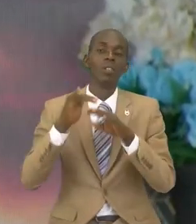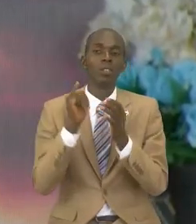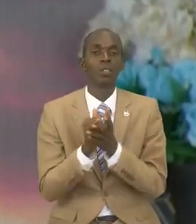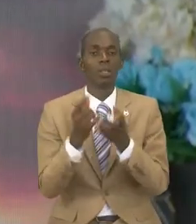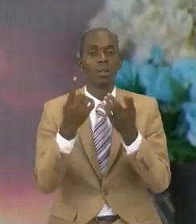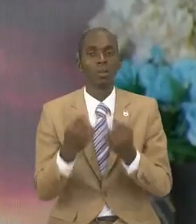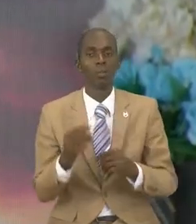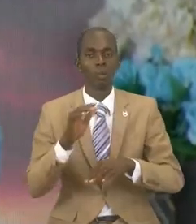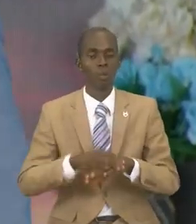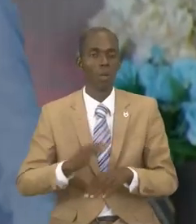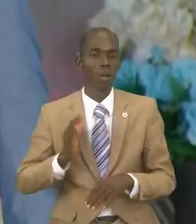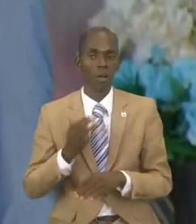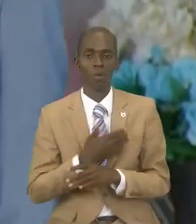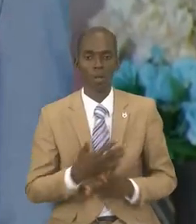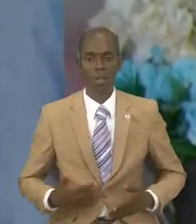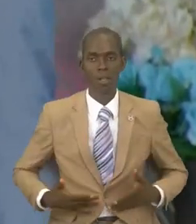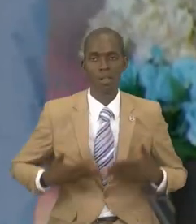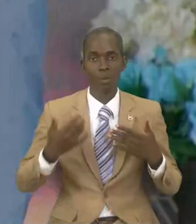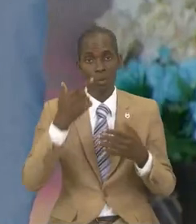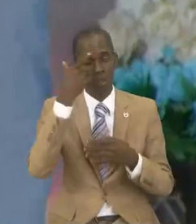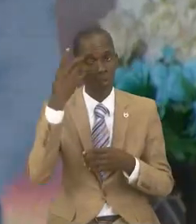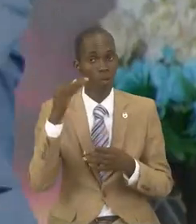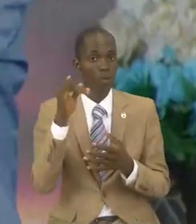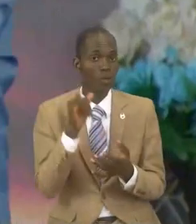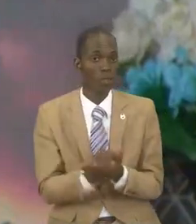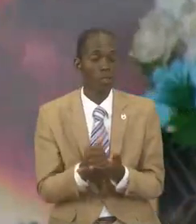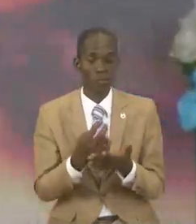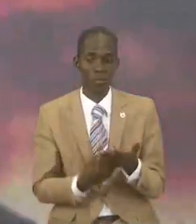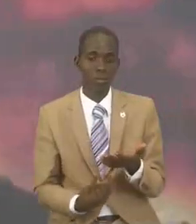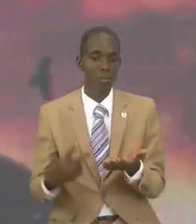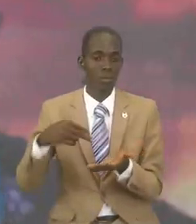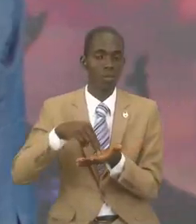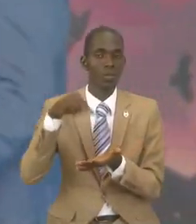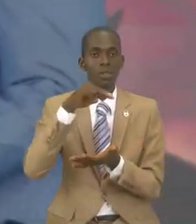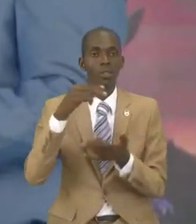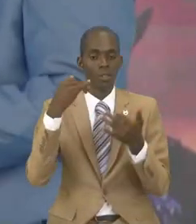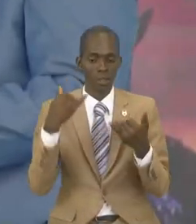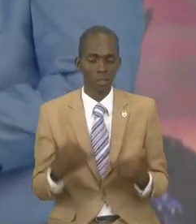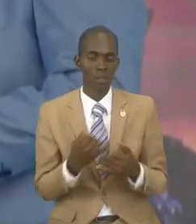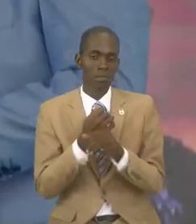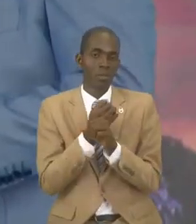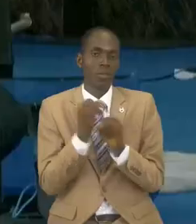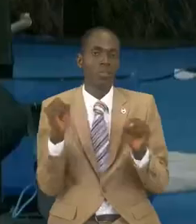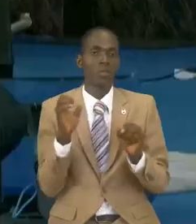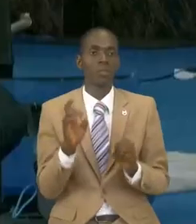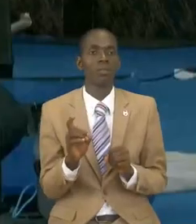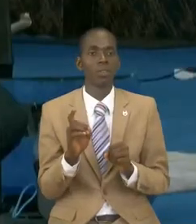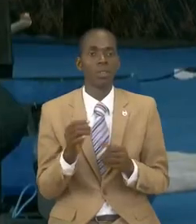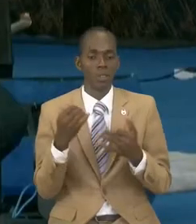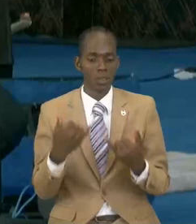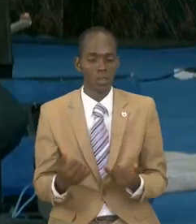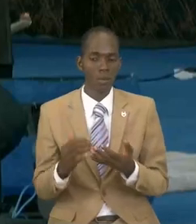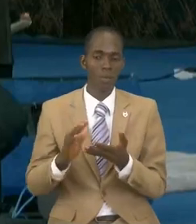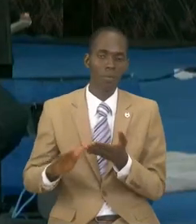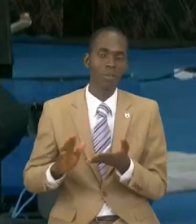ciel, venant sur notre vie, à cause de la résurrection, amène à justifier, mais